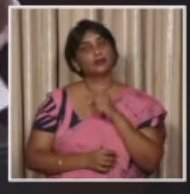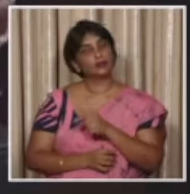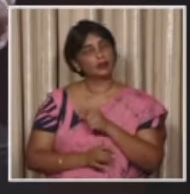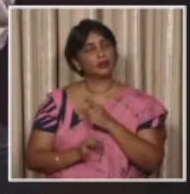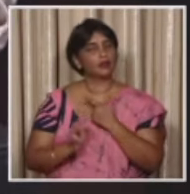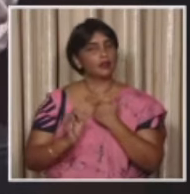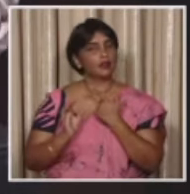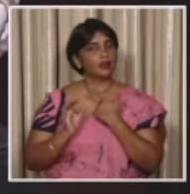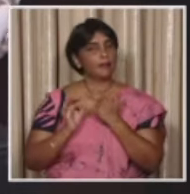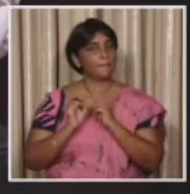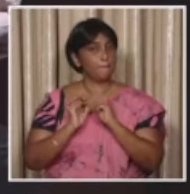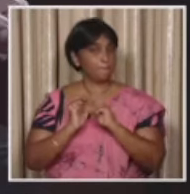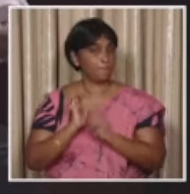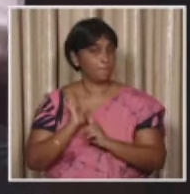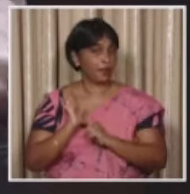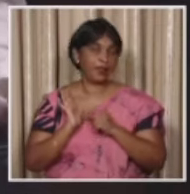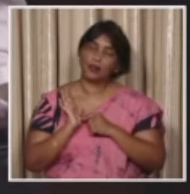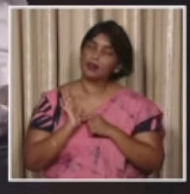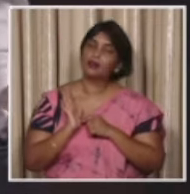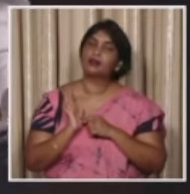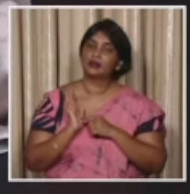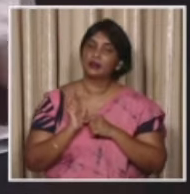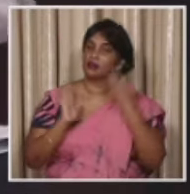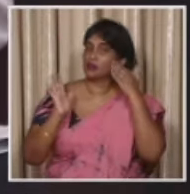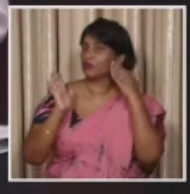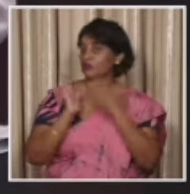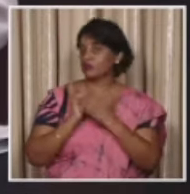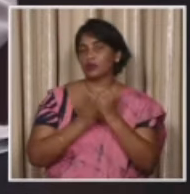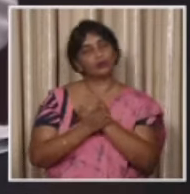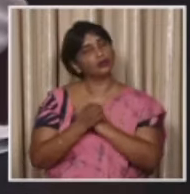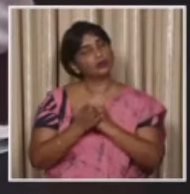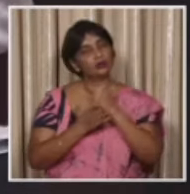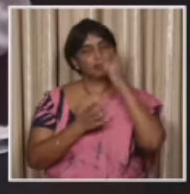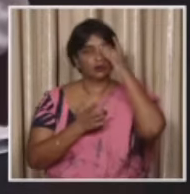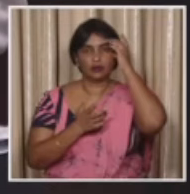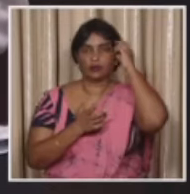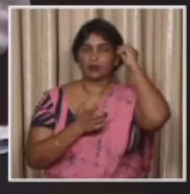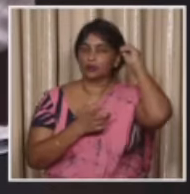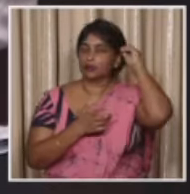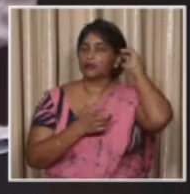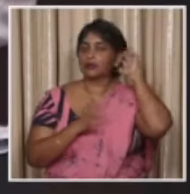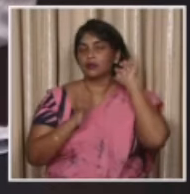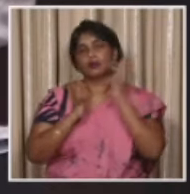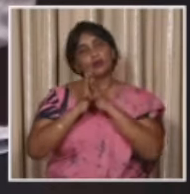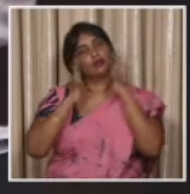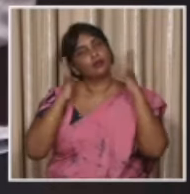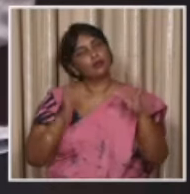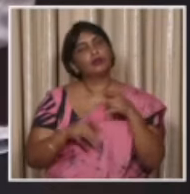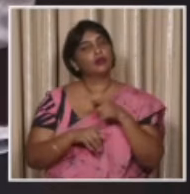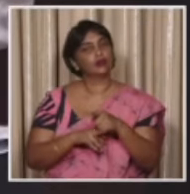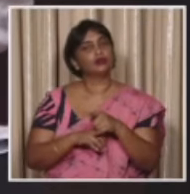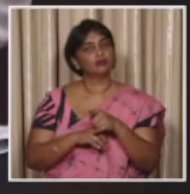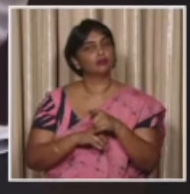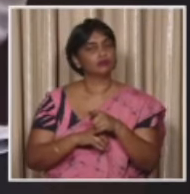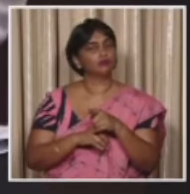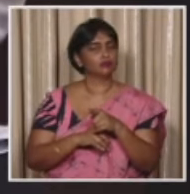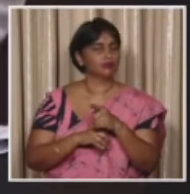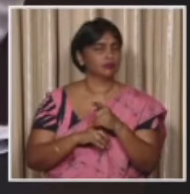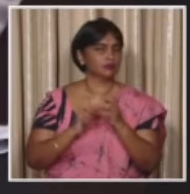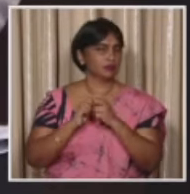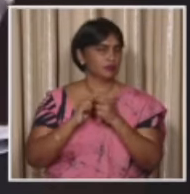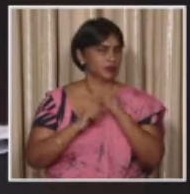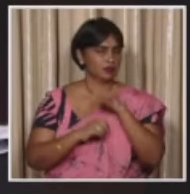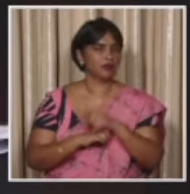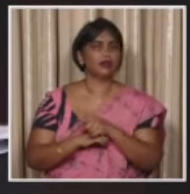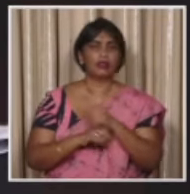පනත හරහා මේ සෙක්ටර් එක මේ ශේෂ්ත්‍රය බරපතල විදිහට පොලිටිසයිස් වෙනවා.